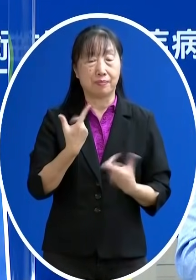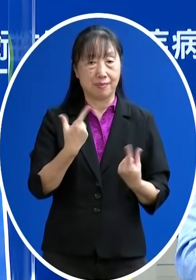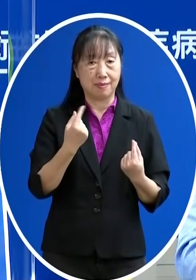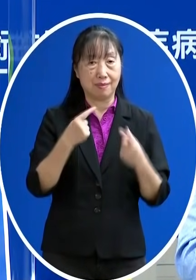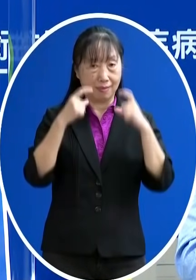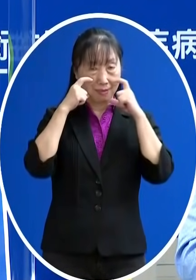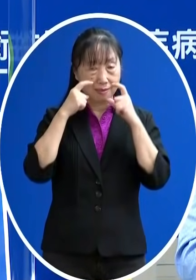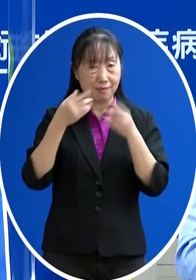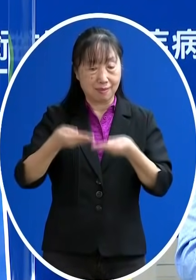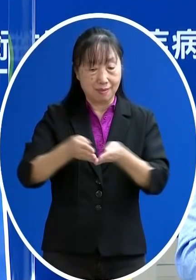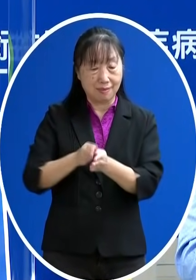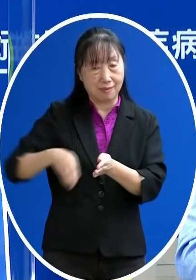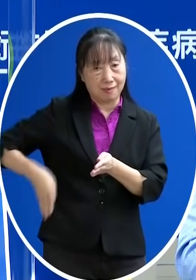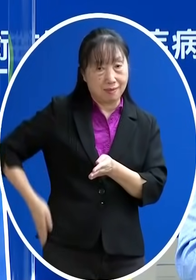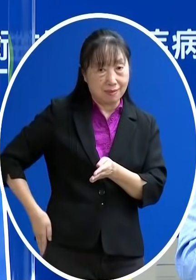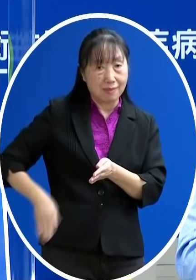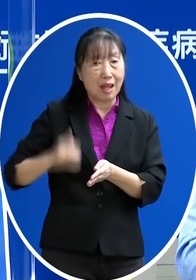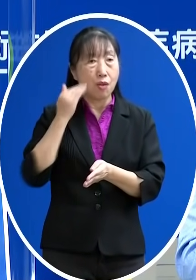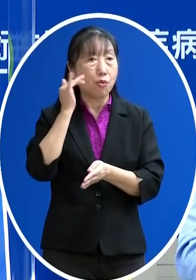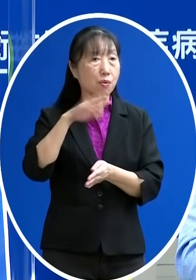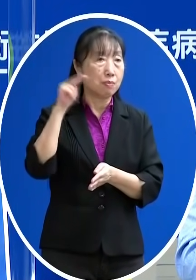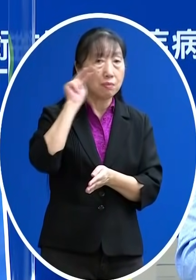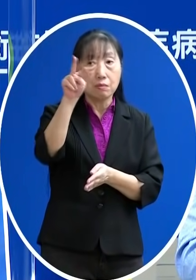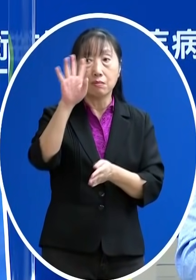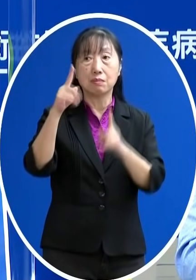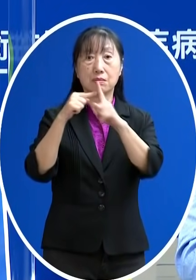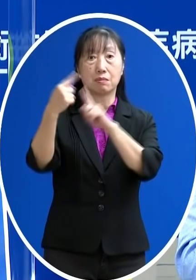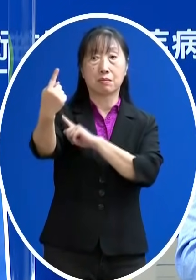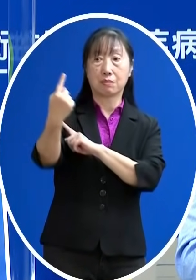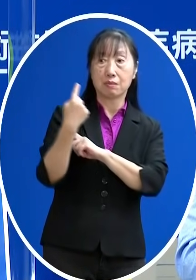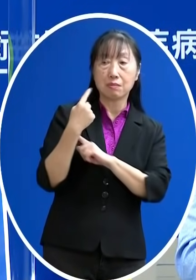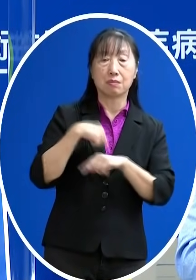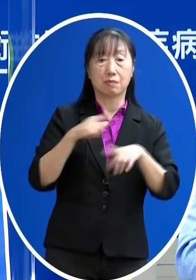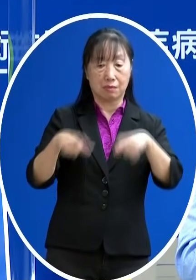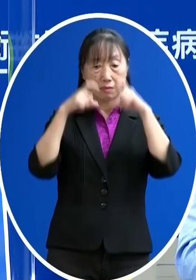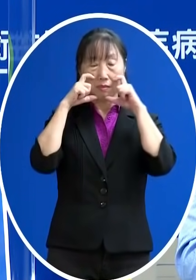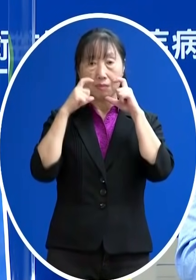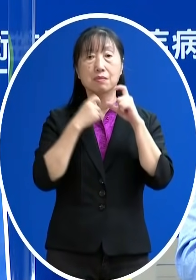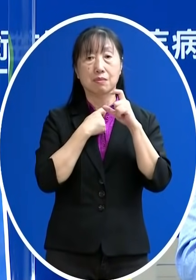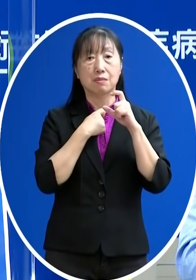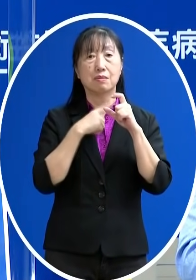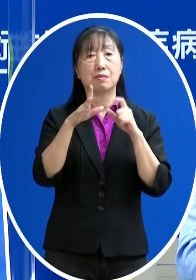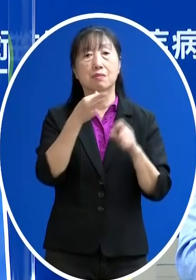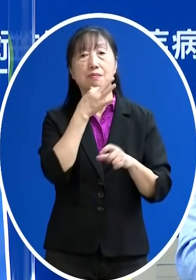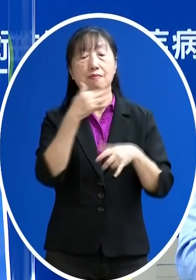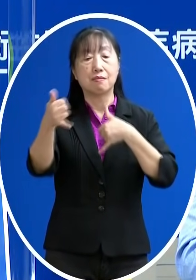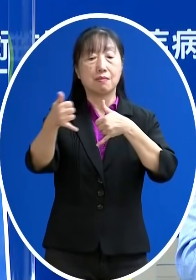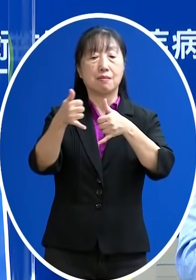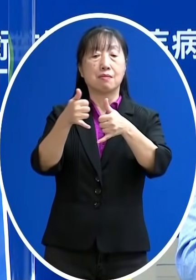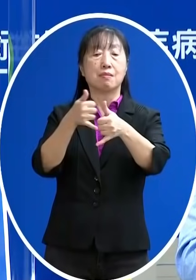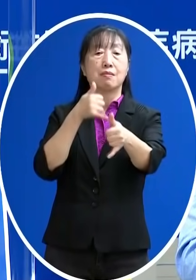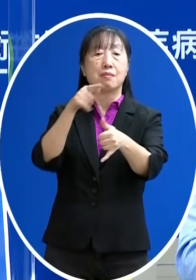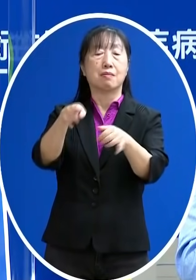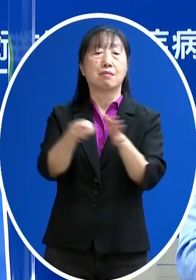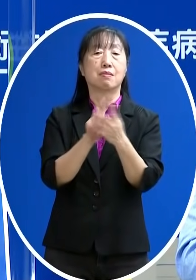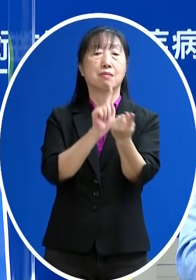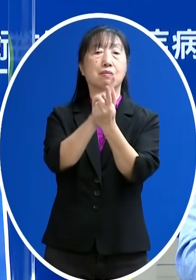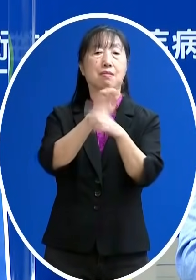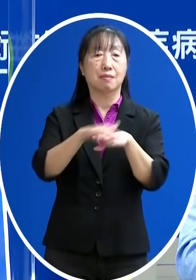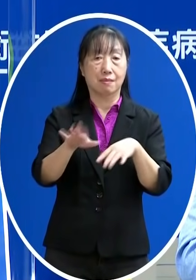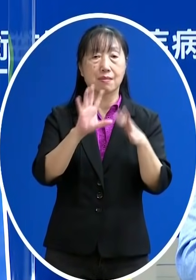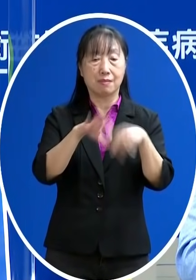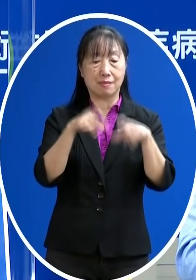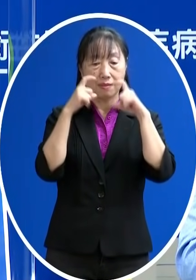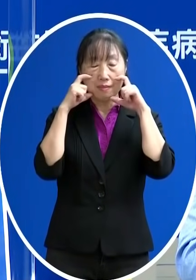戴着一个口罩哈。万一有人来了哈，互相有一个人哦，互相会有接触的时候，那还是要把口罩戴起